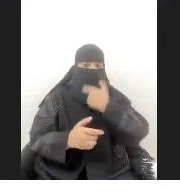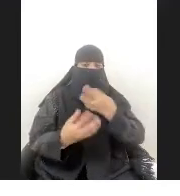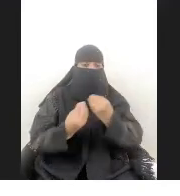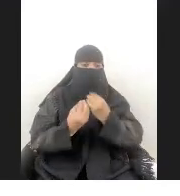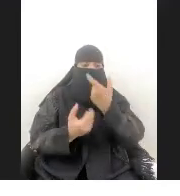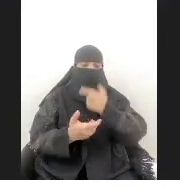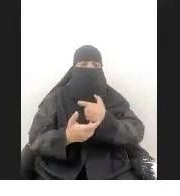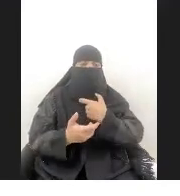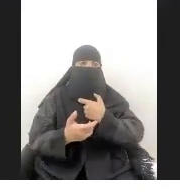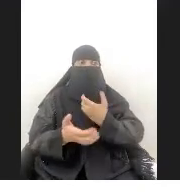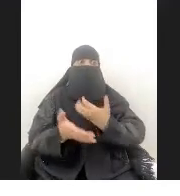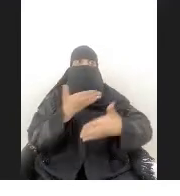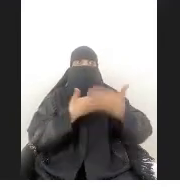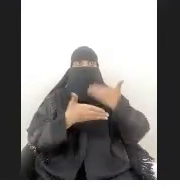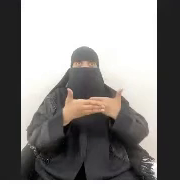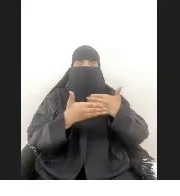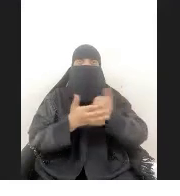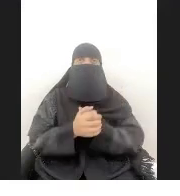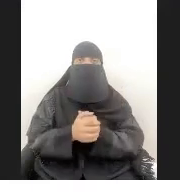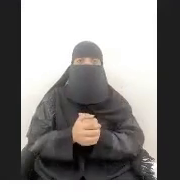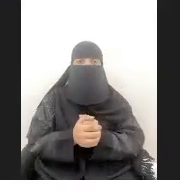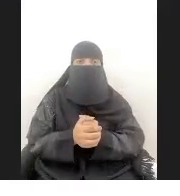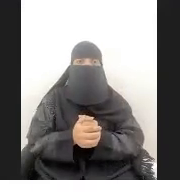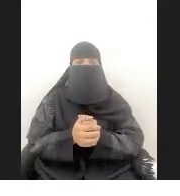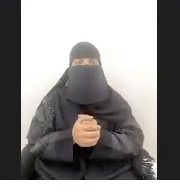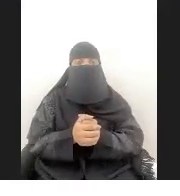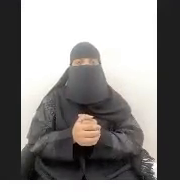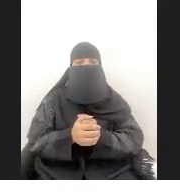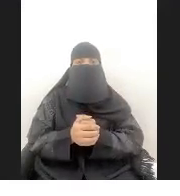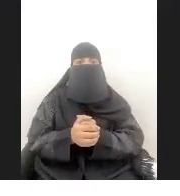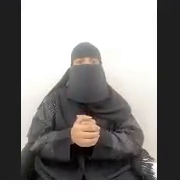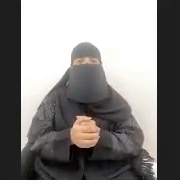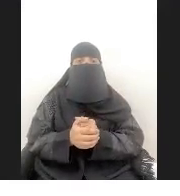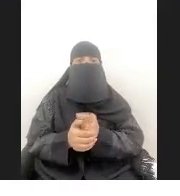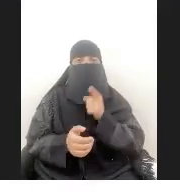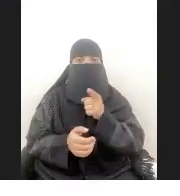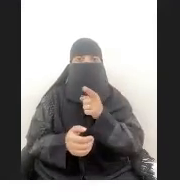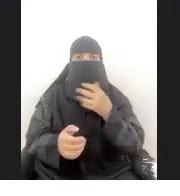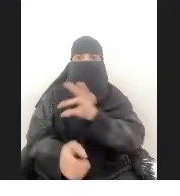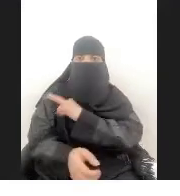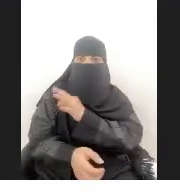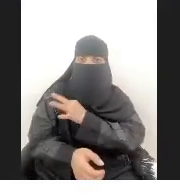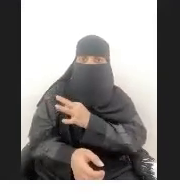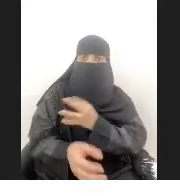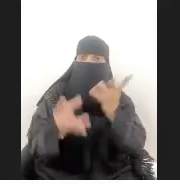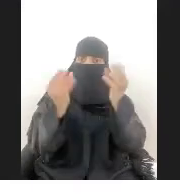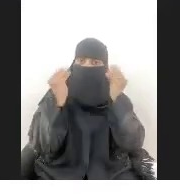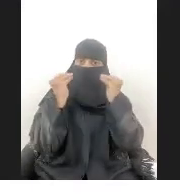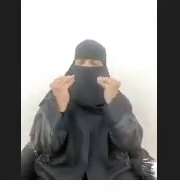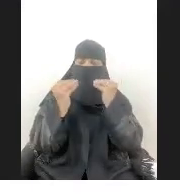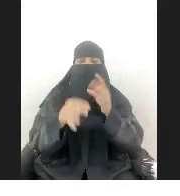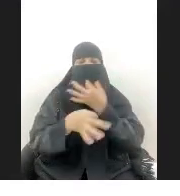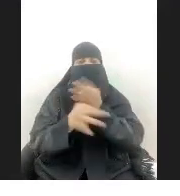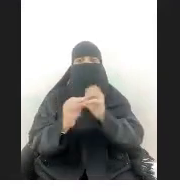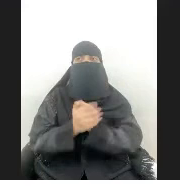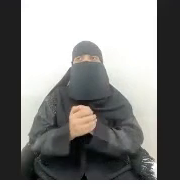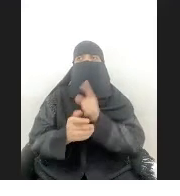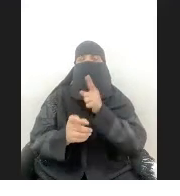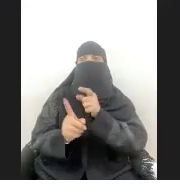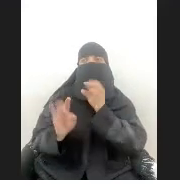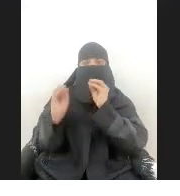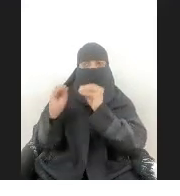يعني الاكسبيرينس حقت التعلم المصغر هي تعتبر تجربة تعليمية كاملة، يعني المتعلم يستلم الوحدة التعليمية هذه